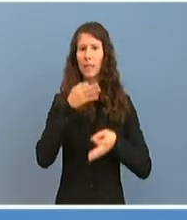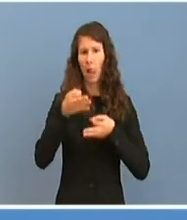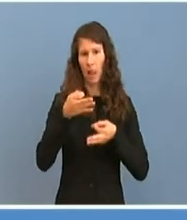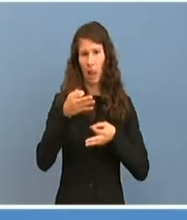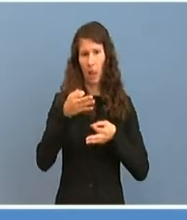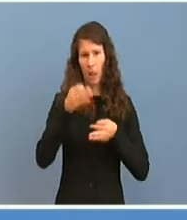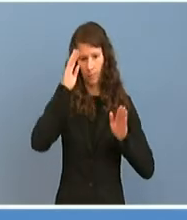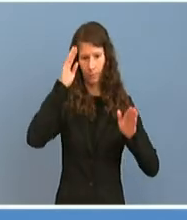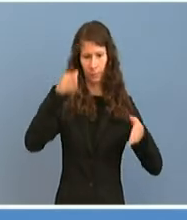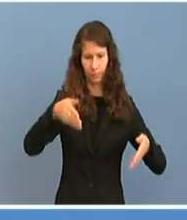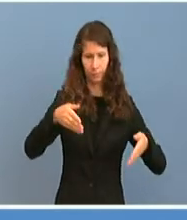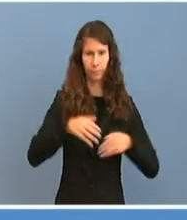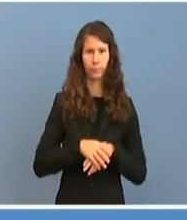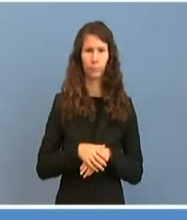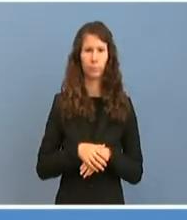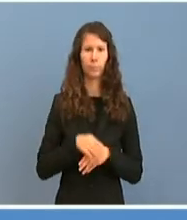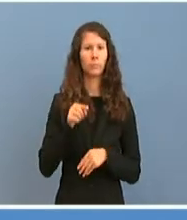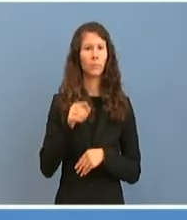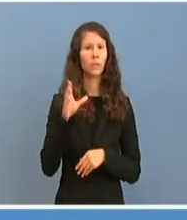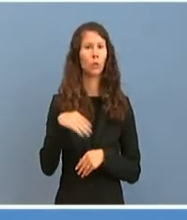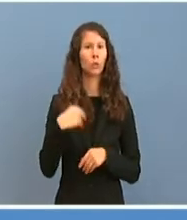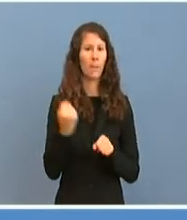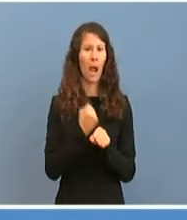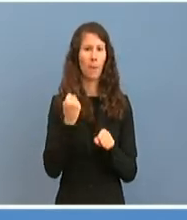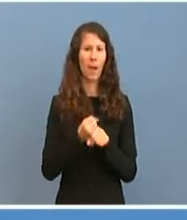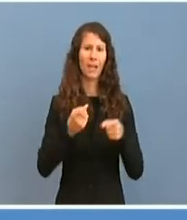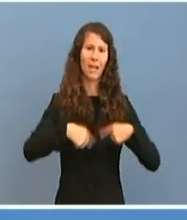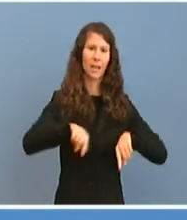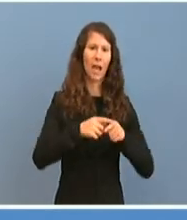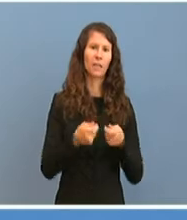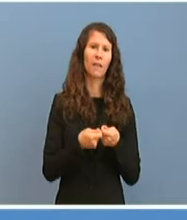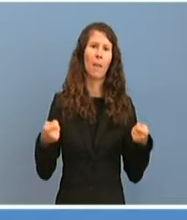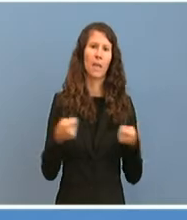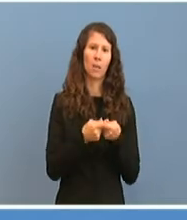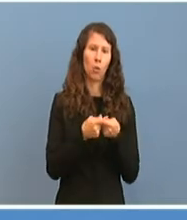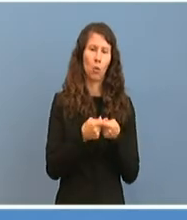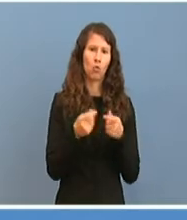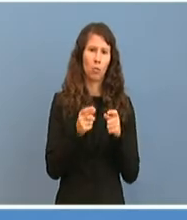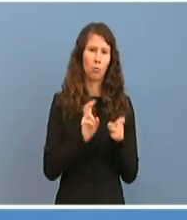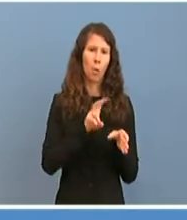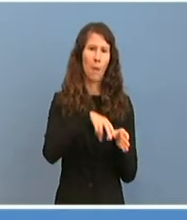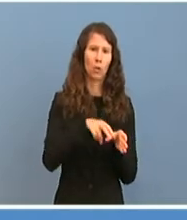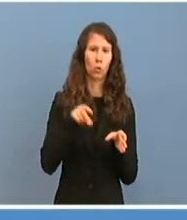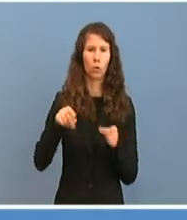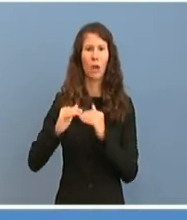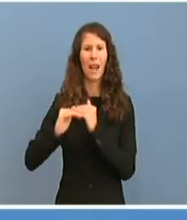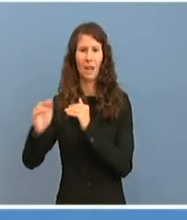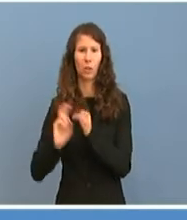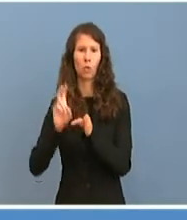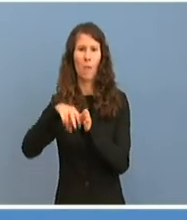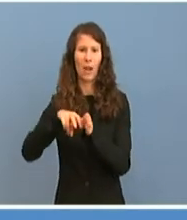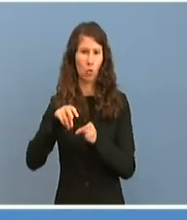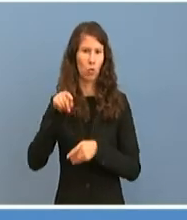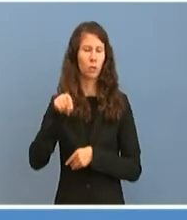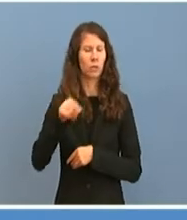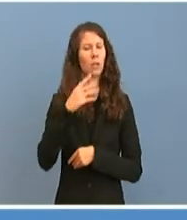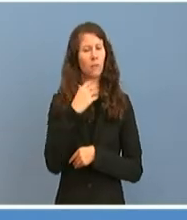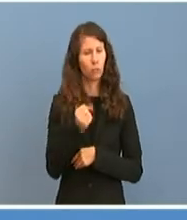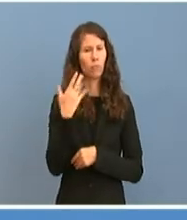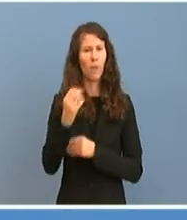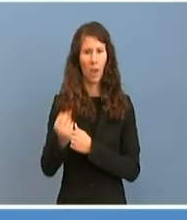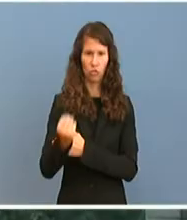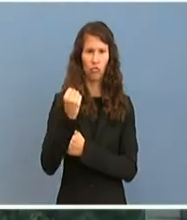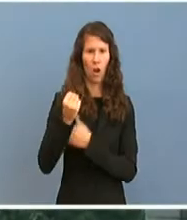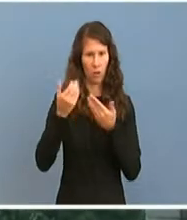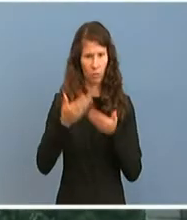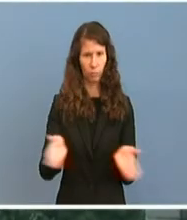die Zusammenarbeit mit den Kreisverbindungskommandos und den Landeskommandos deutlich auch noch verstärken können.